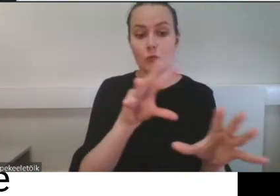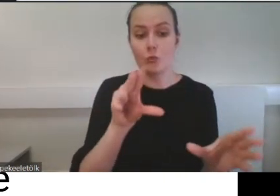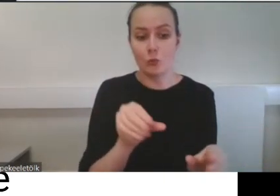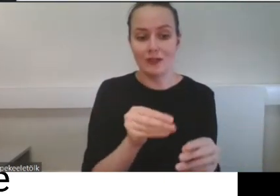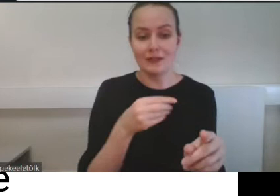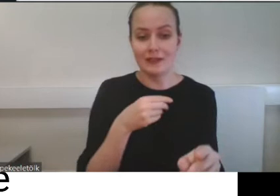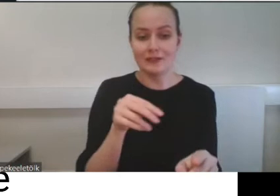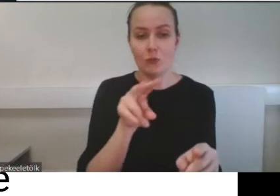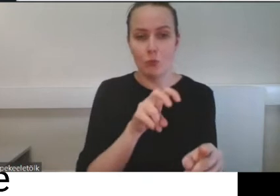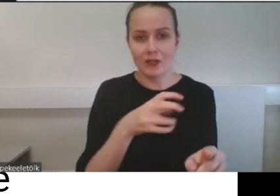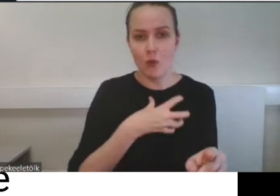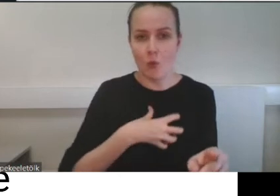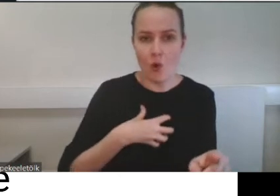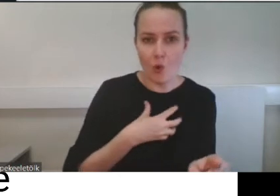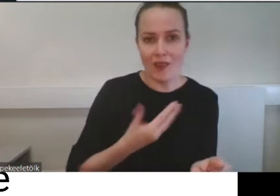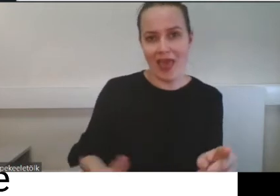et kuna sihtrühm on raske,